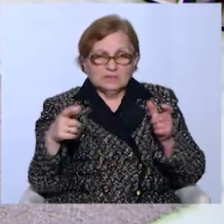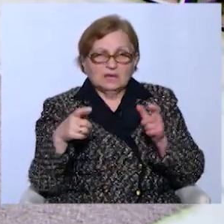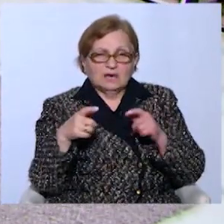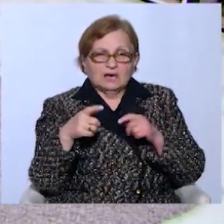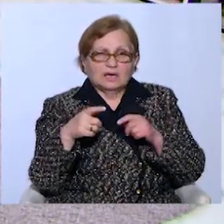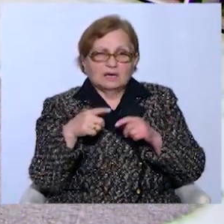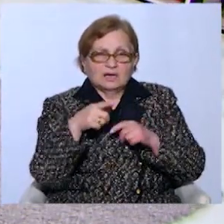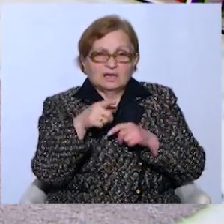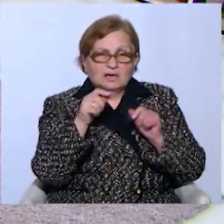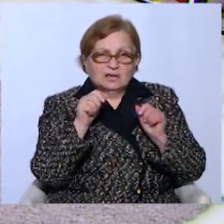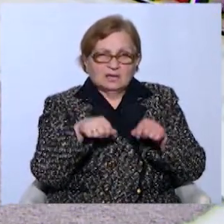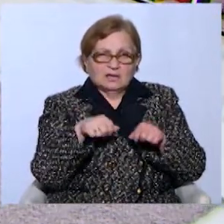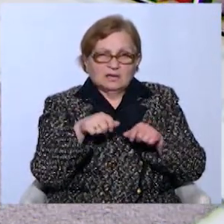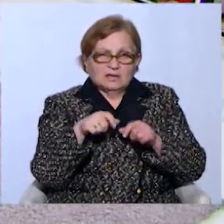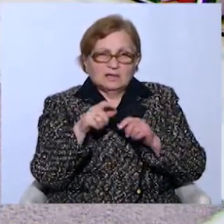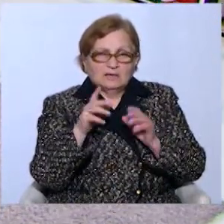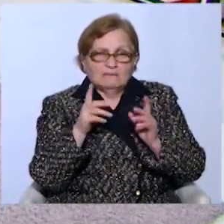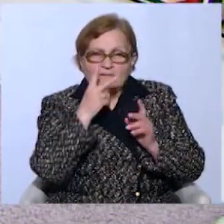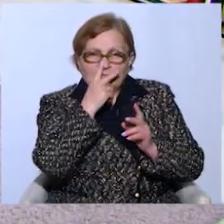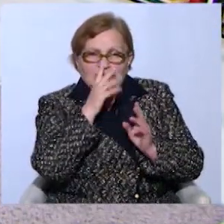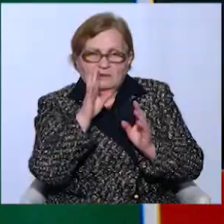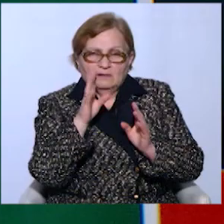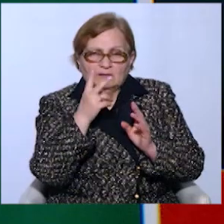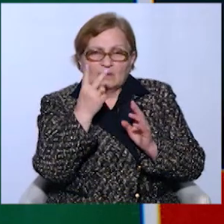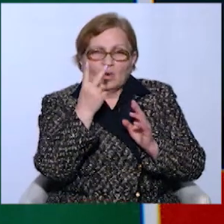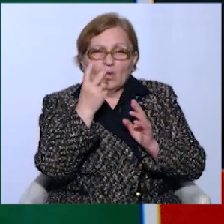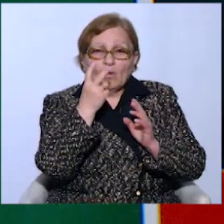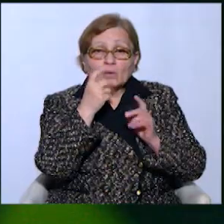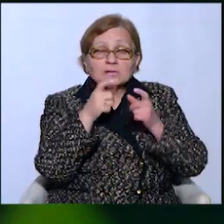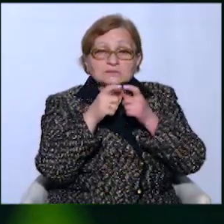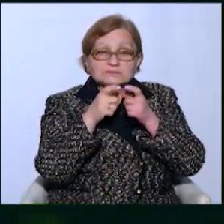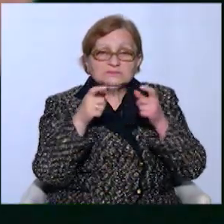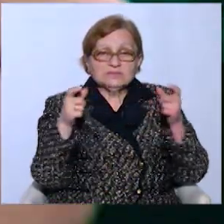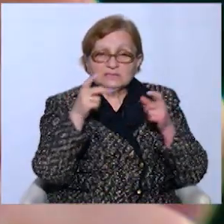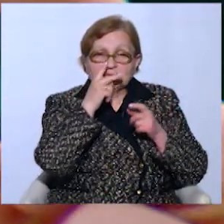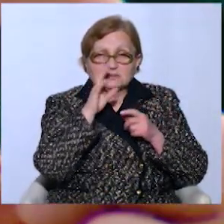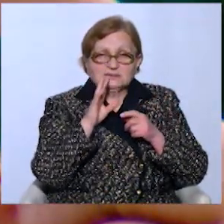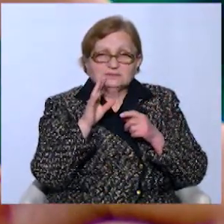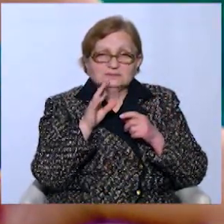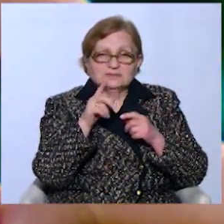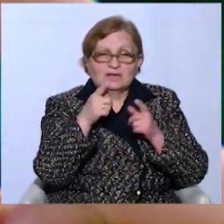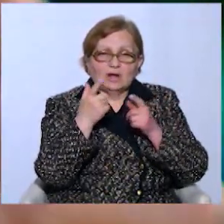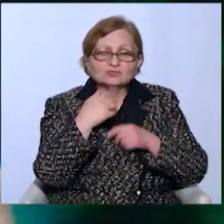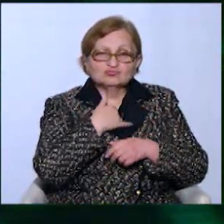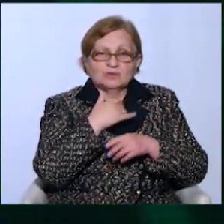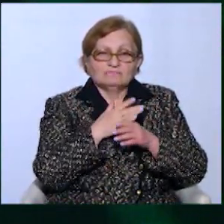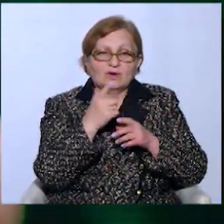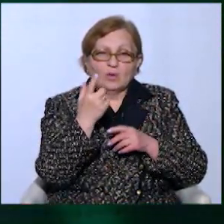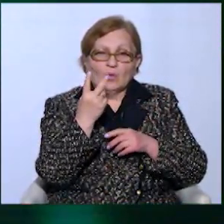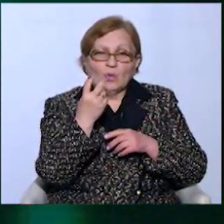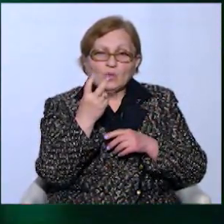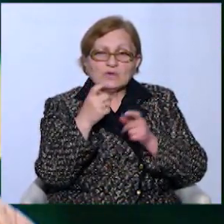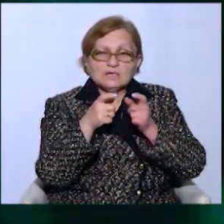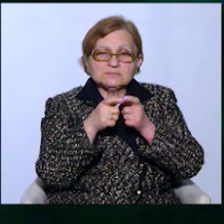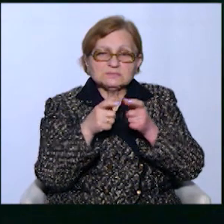მაგრამ შეიძლება არ შეხვედრიხართ 200-ლარიანს, ამიტომ მინდა რომ გაჩვენოთ, აი ასეთი 200-ლარიანი გვაქვს ჩვენ